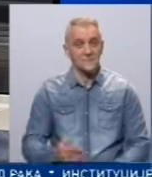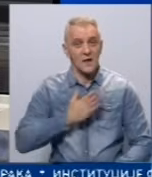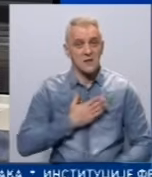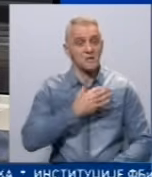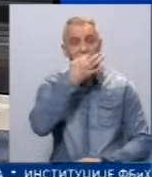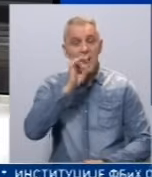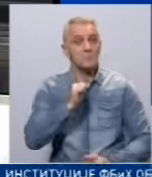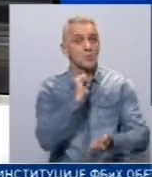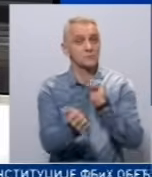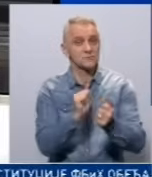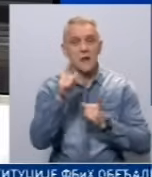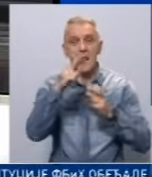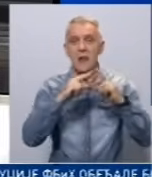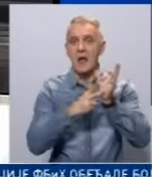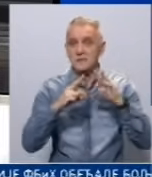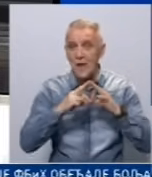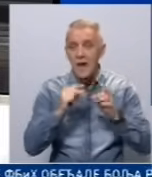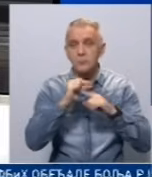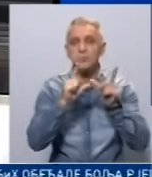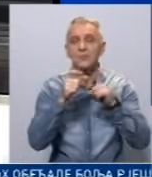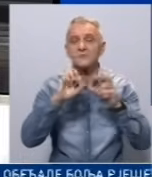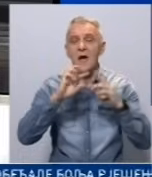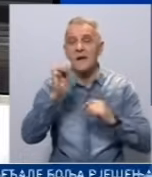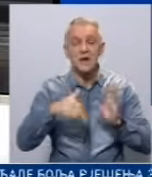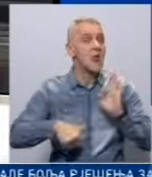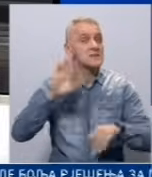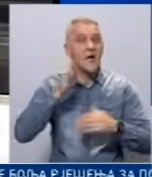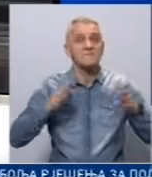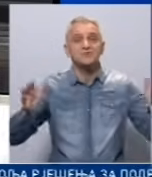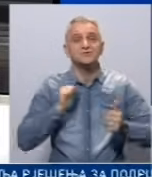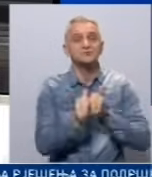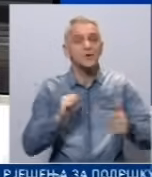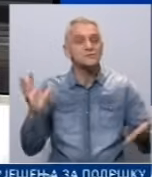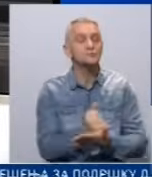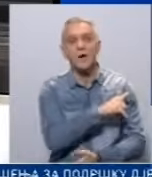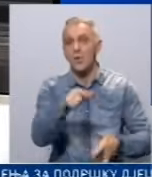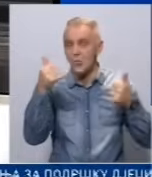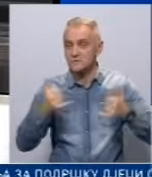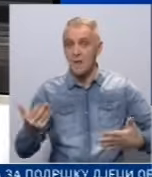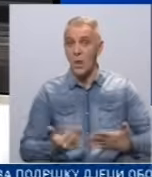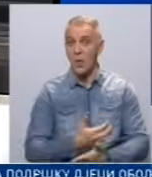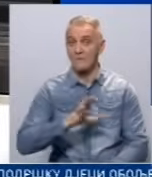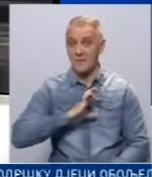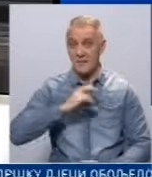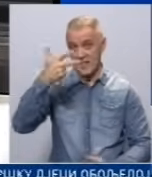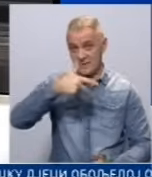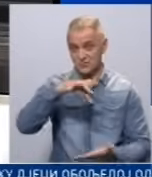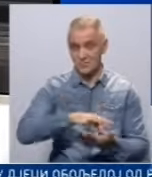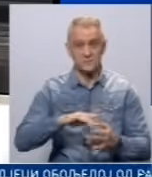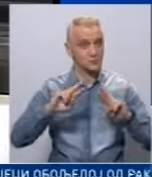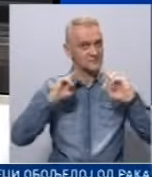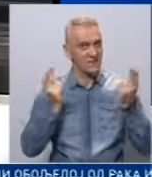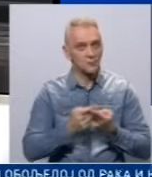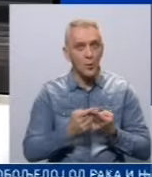Naša najbolja sportistkinja Alana Pudar ostvarila je najveći sportski uspjeh do sada. Nova medalja, bronza i treće mjesto na